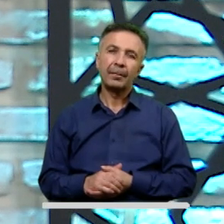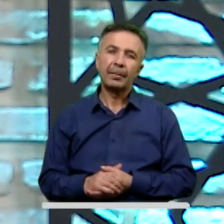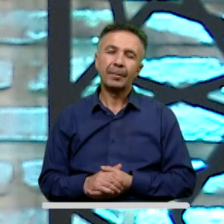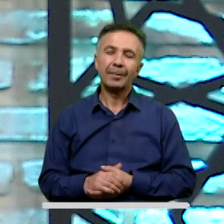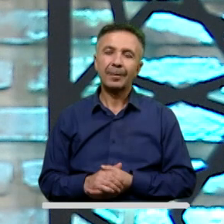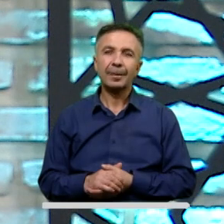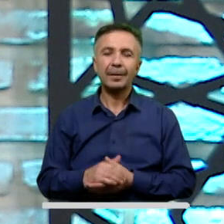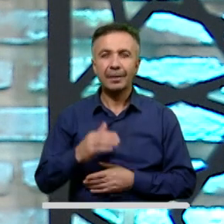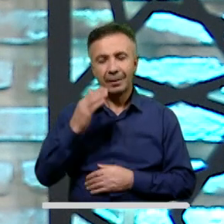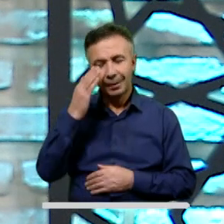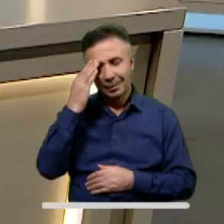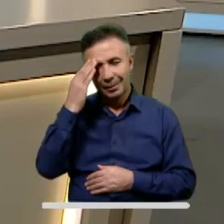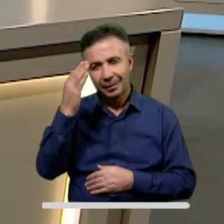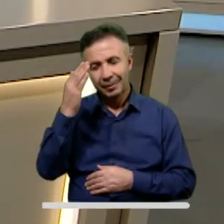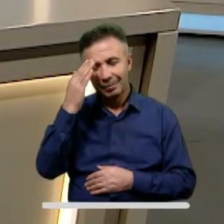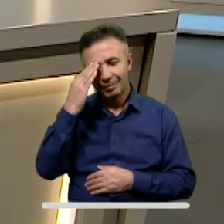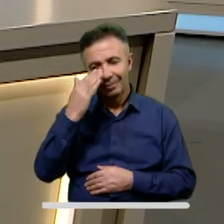Selamun aleyküm. Ve aleyküm selam.